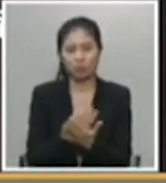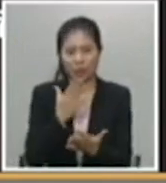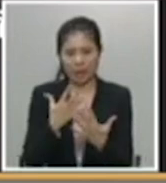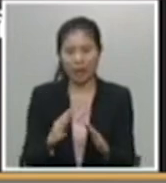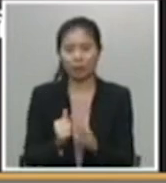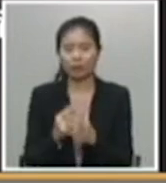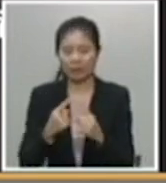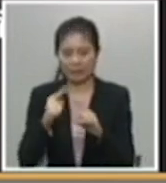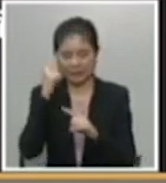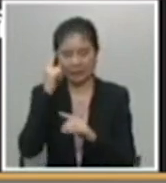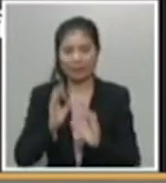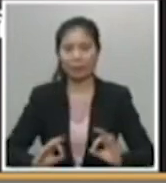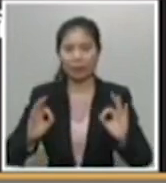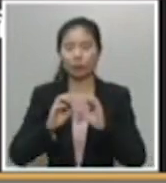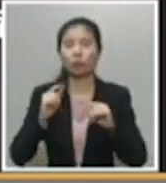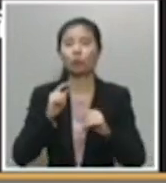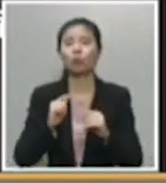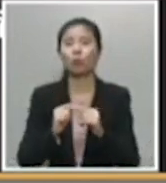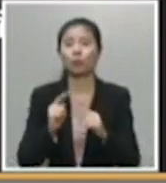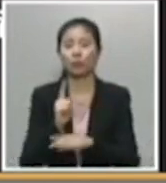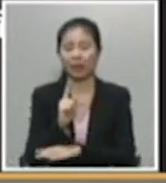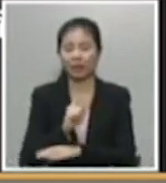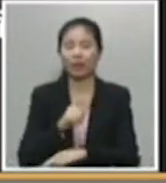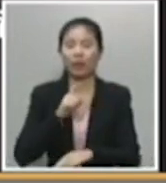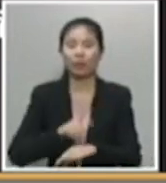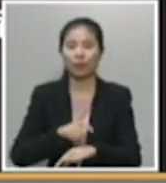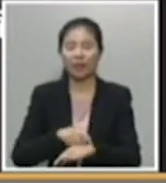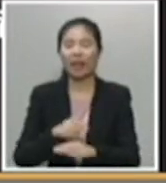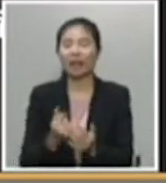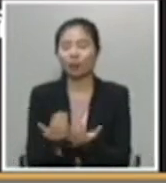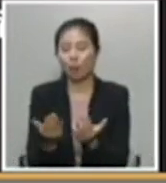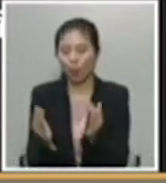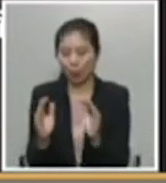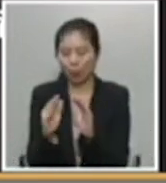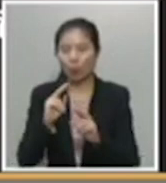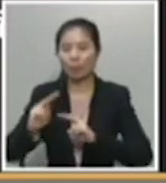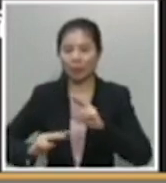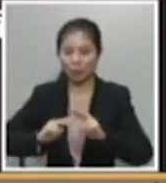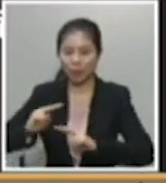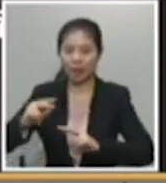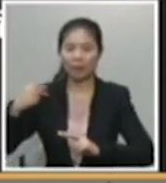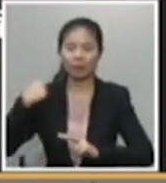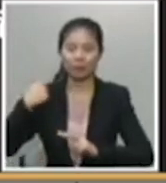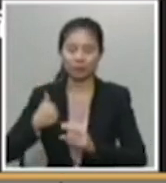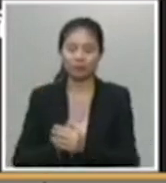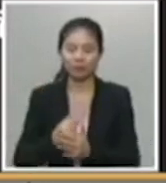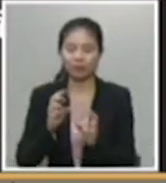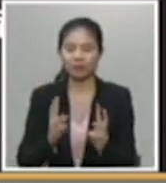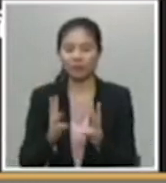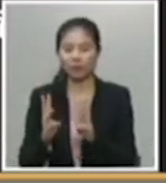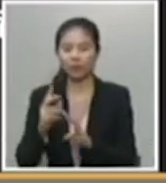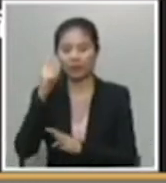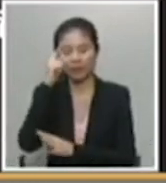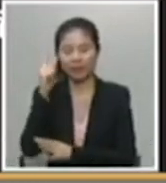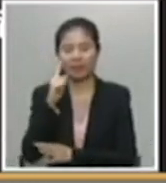ญกับเวลาที่คนทำงานควรที่จะมีให้กับครอบครัวมากกว่าเขามีหลักคิดว่าการที่เราทำ